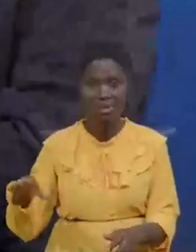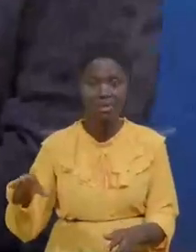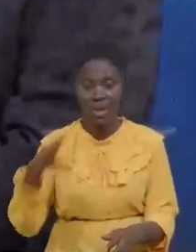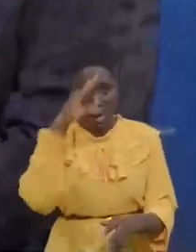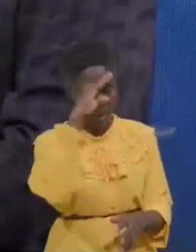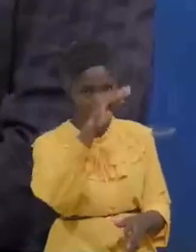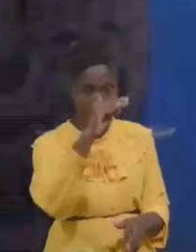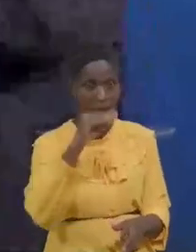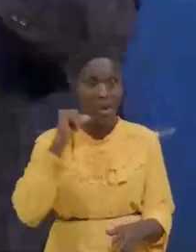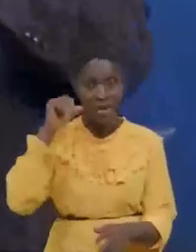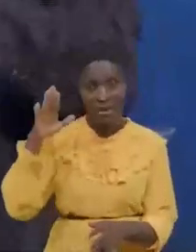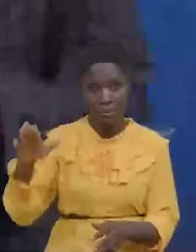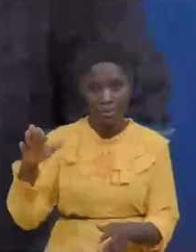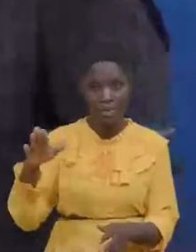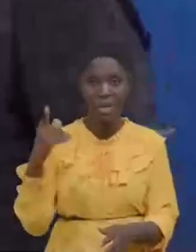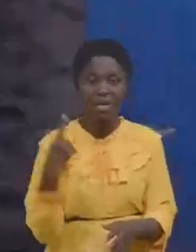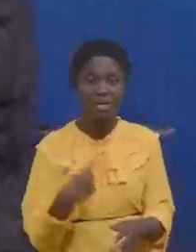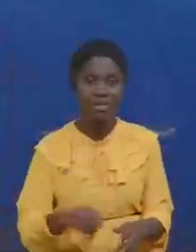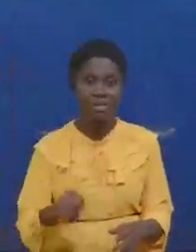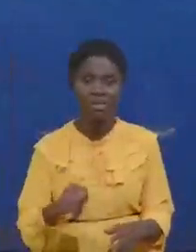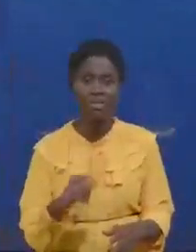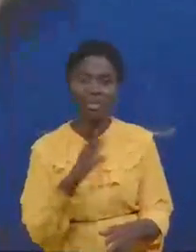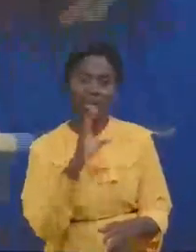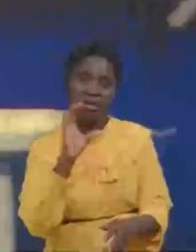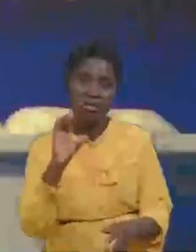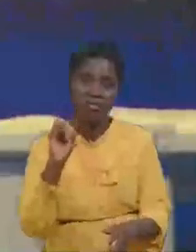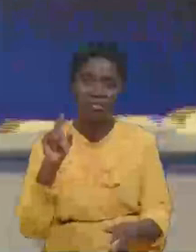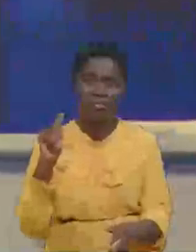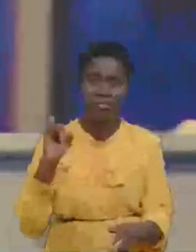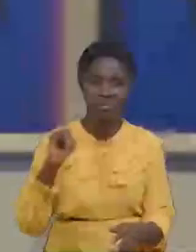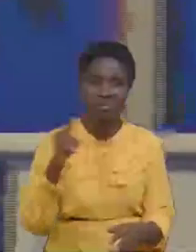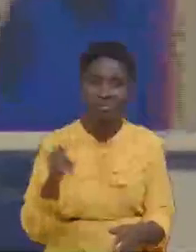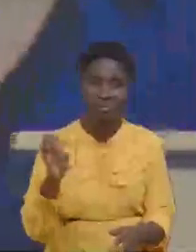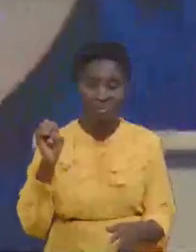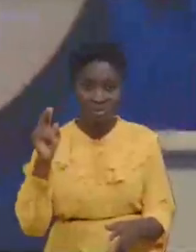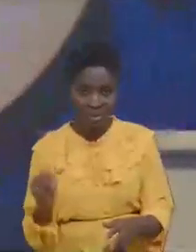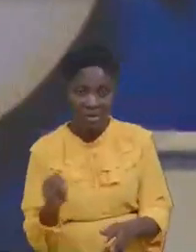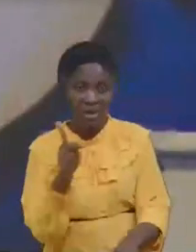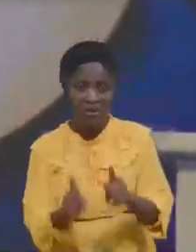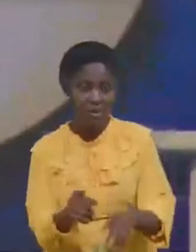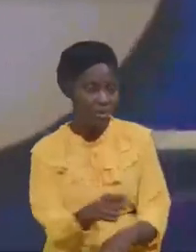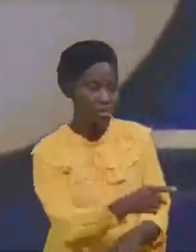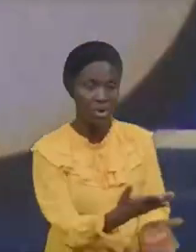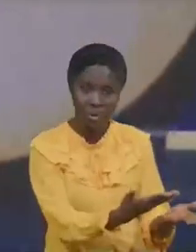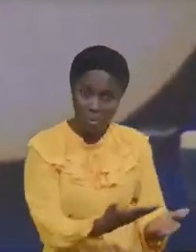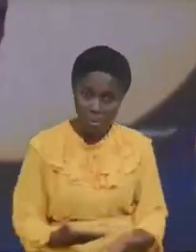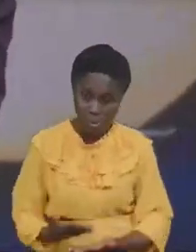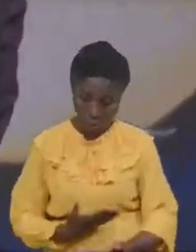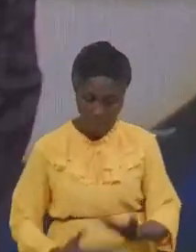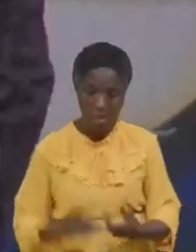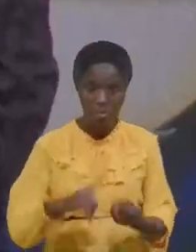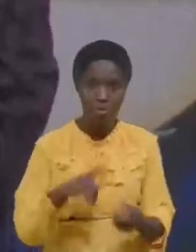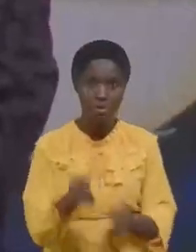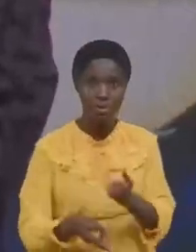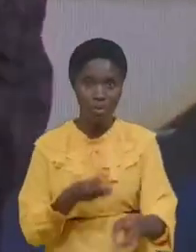leurs enfants, les hommes, les femmes, les citoyens amenés dans ce monde, dans